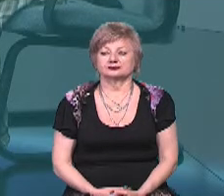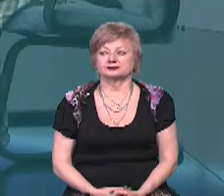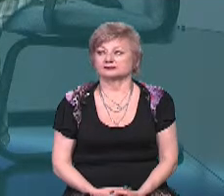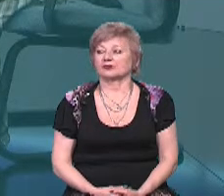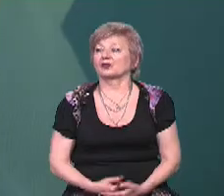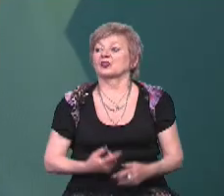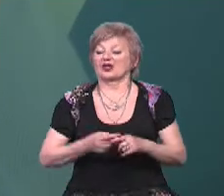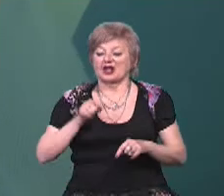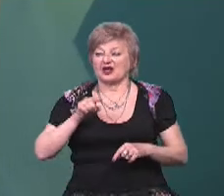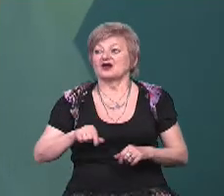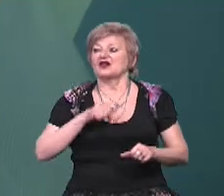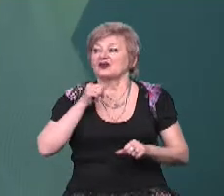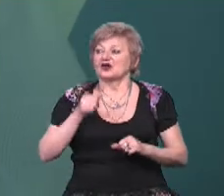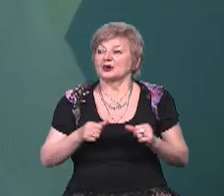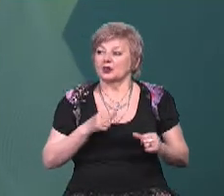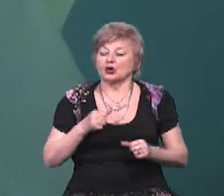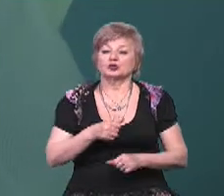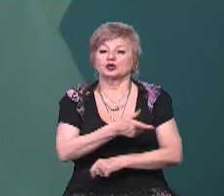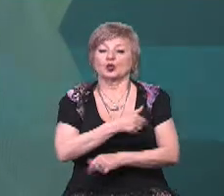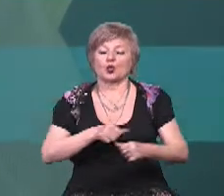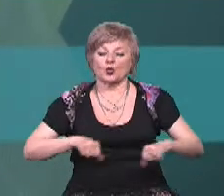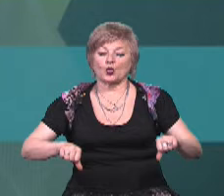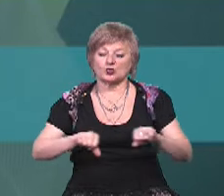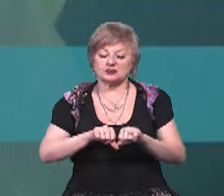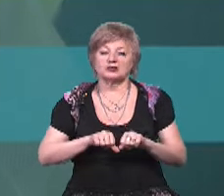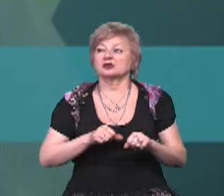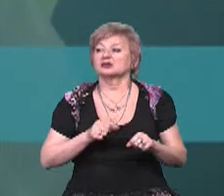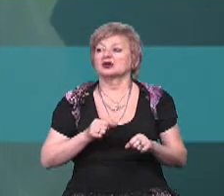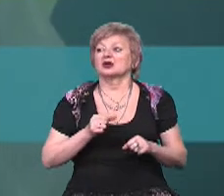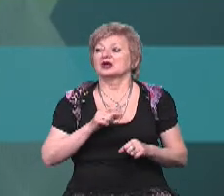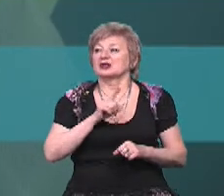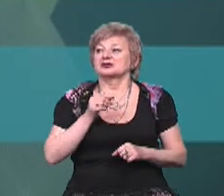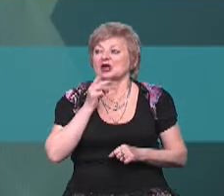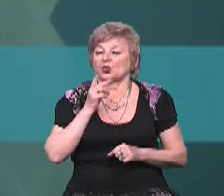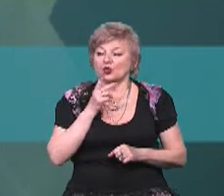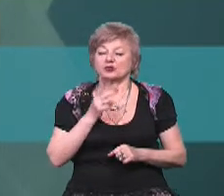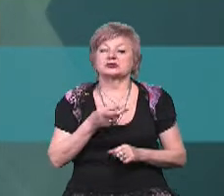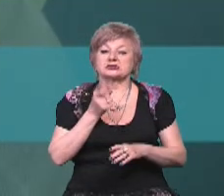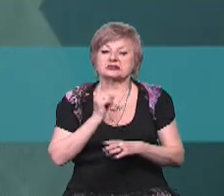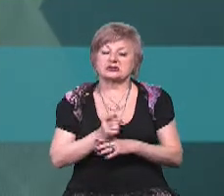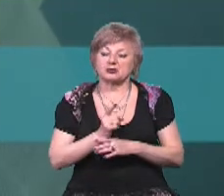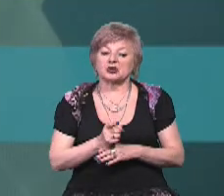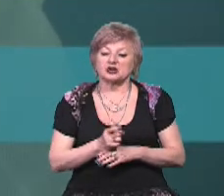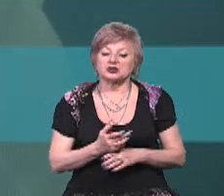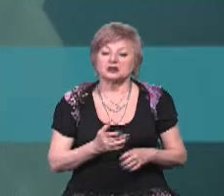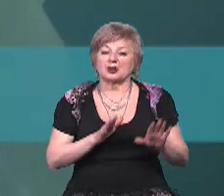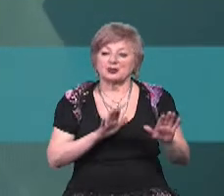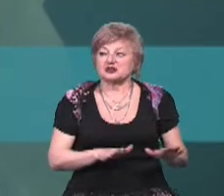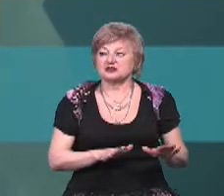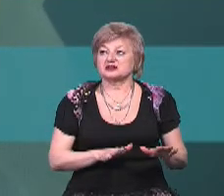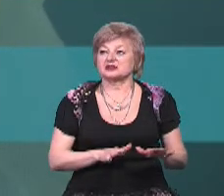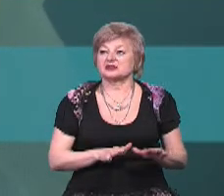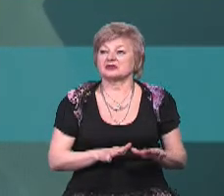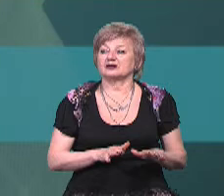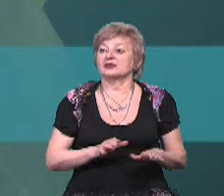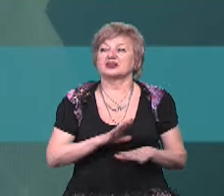В цьому році до адміністративної комісії протоколи за куріння в заборонених місцях не надходили, на жаль. В тому році до